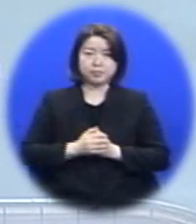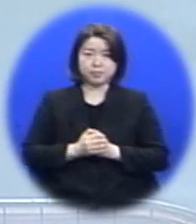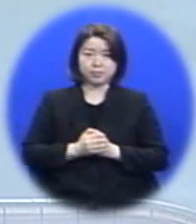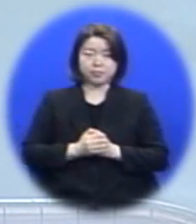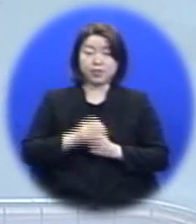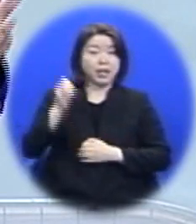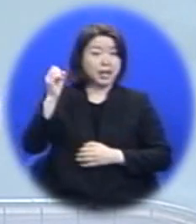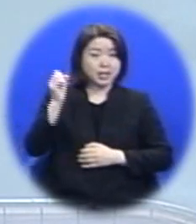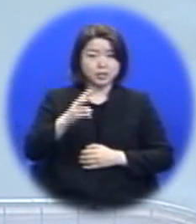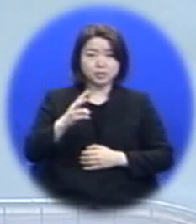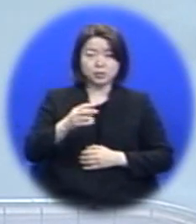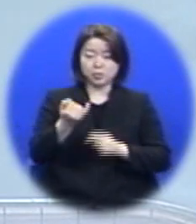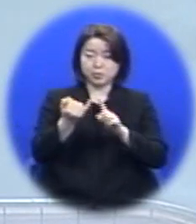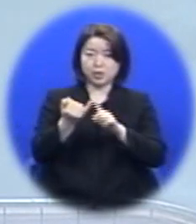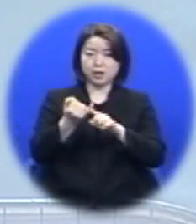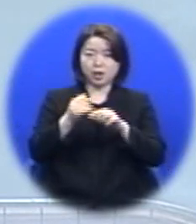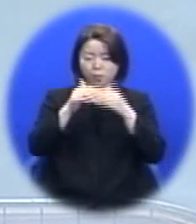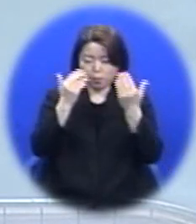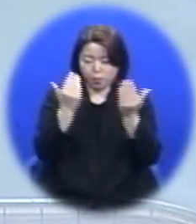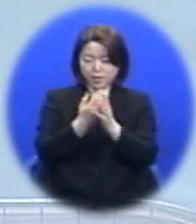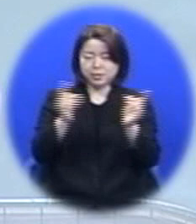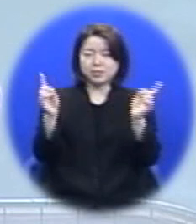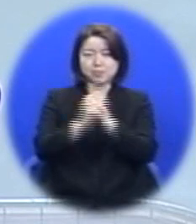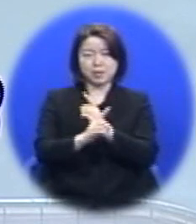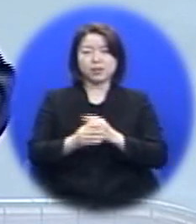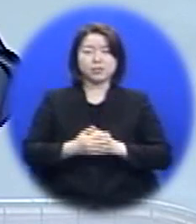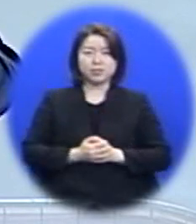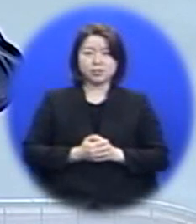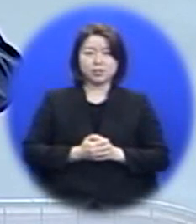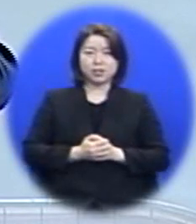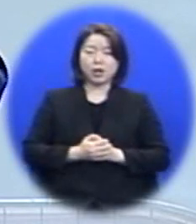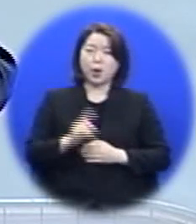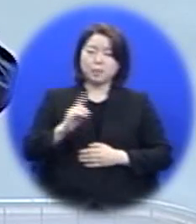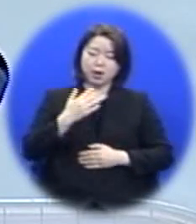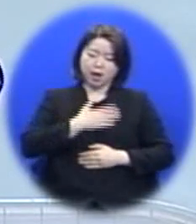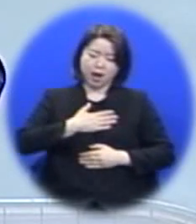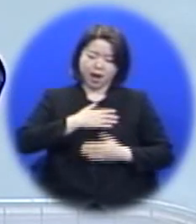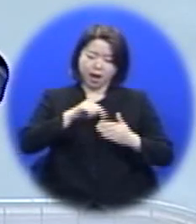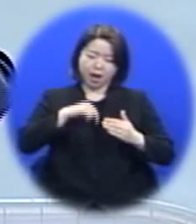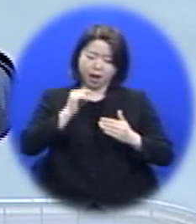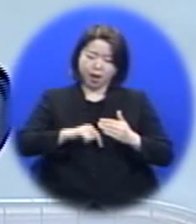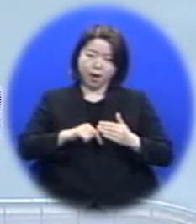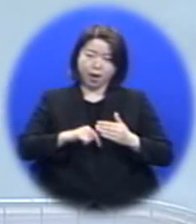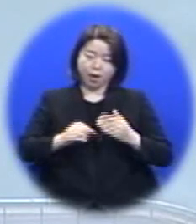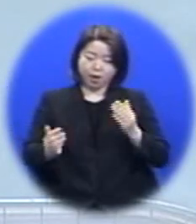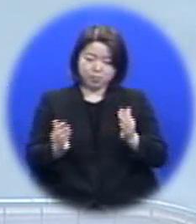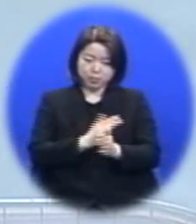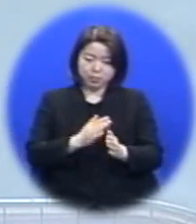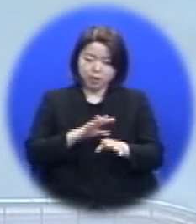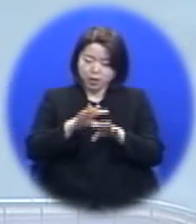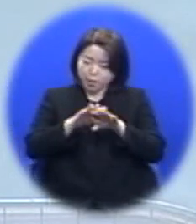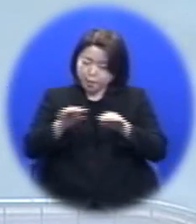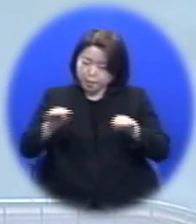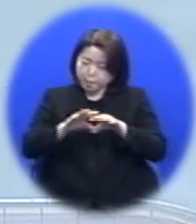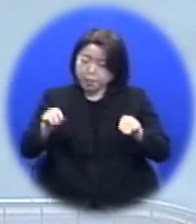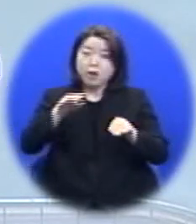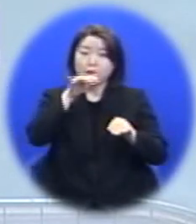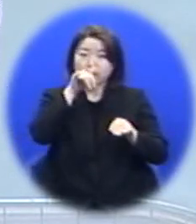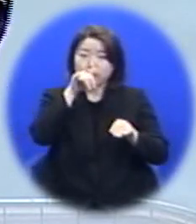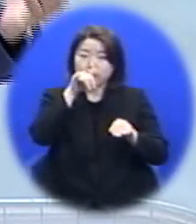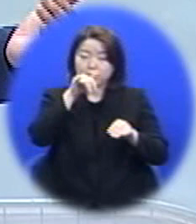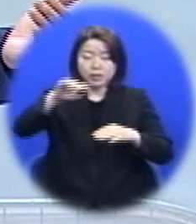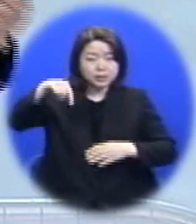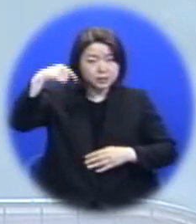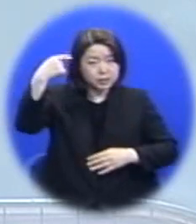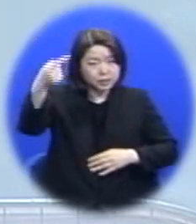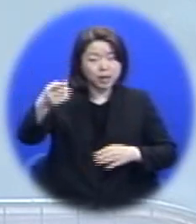그리고 헬렌이 완전히 바뀐 겁니다. 뭔가 가슴 속에서부터 뭐가 풀어지는 듯하고 그리고는